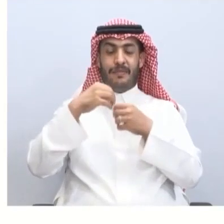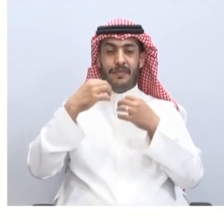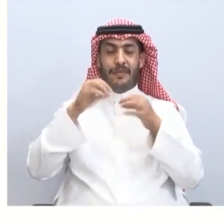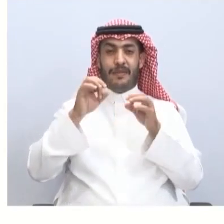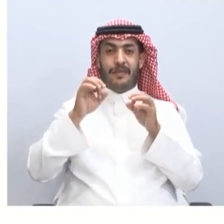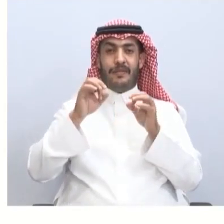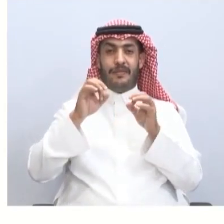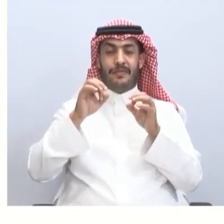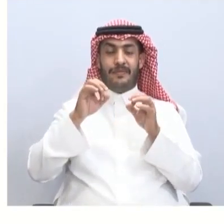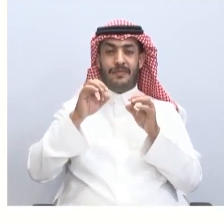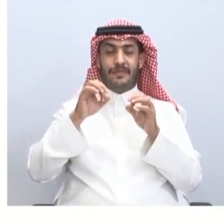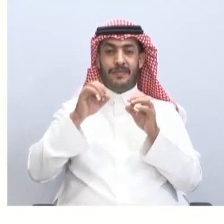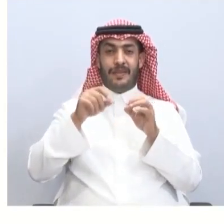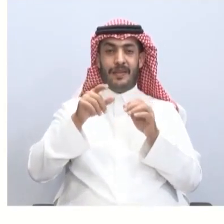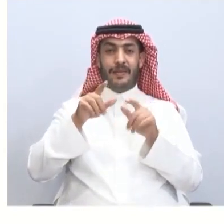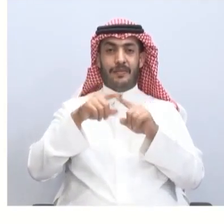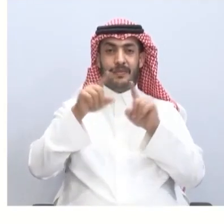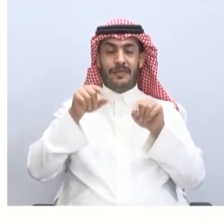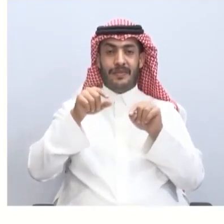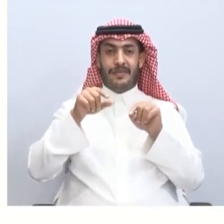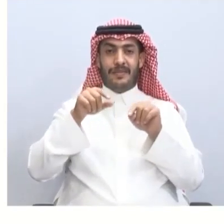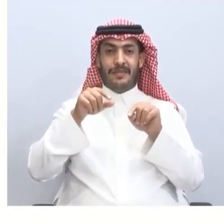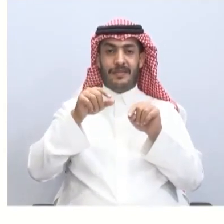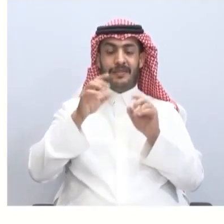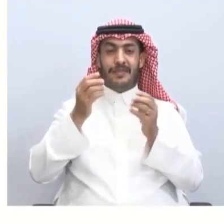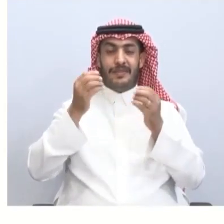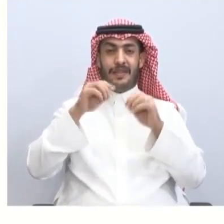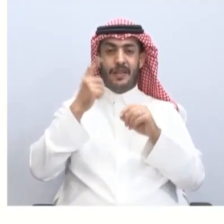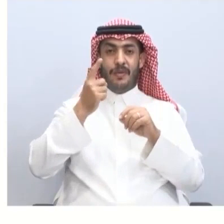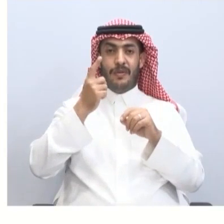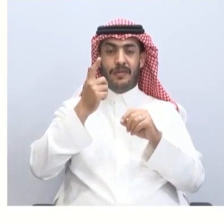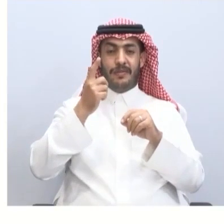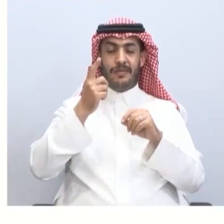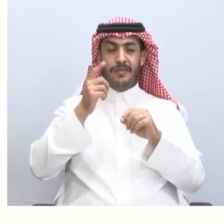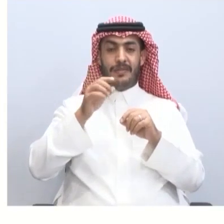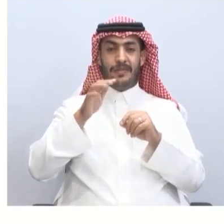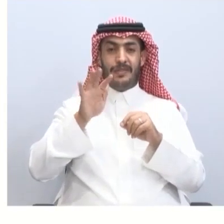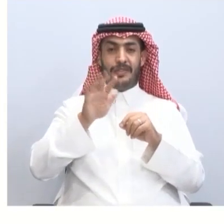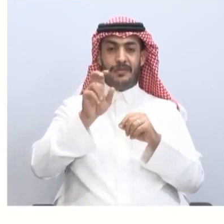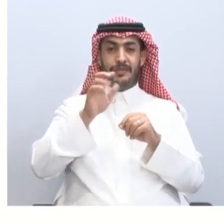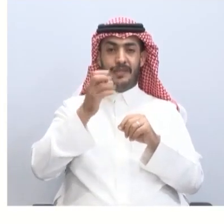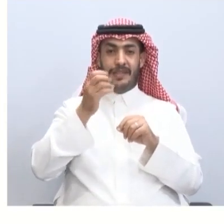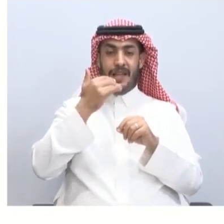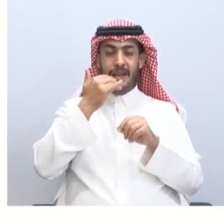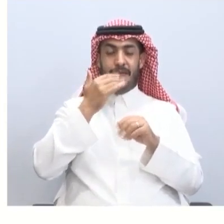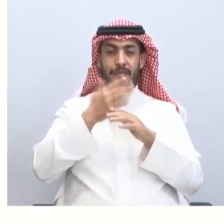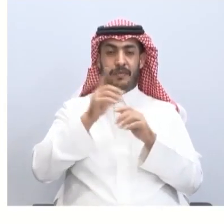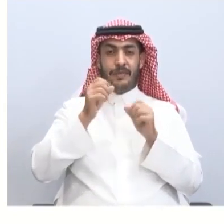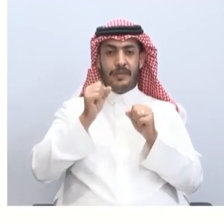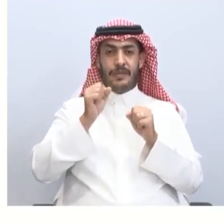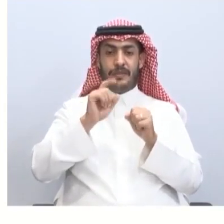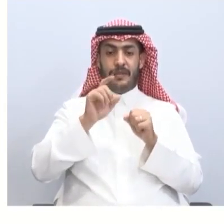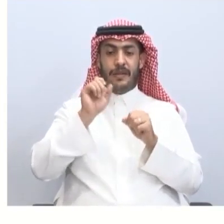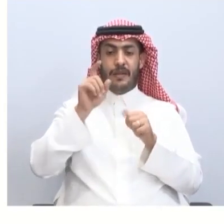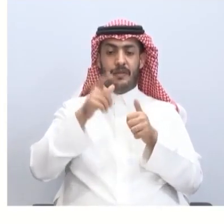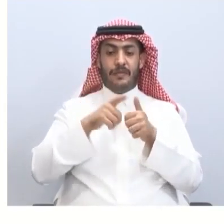وضم هذه المساحات الشاسعه من الدوله او من شبه جزيره العربيه لم يكن بالامر السهل